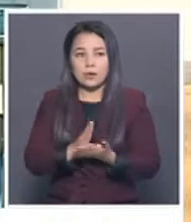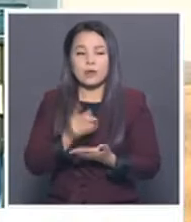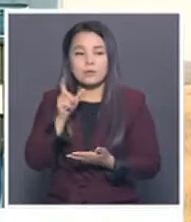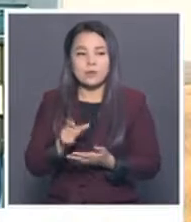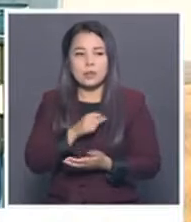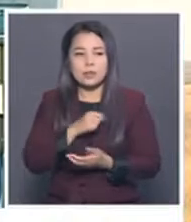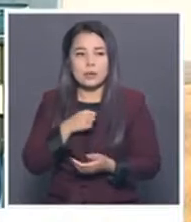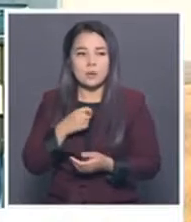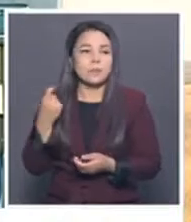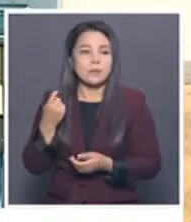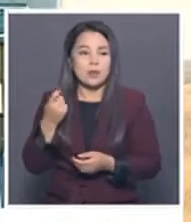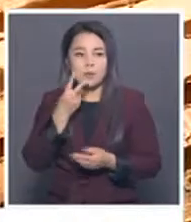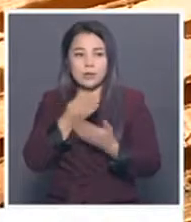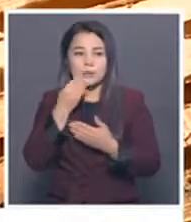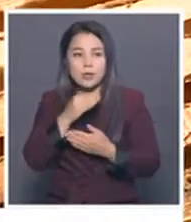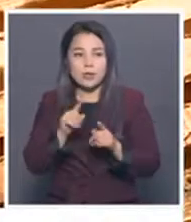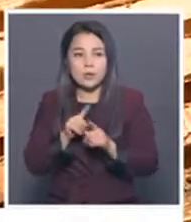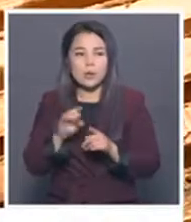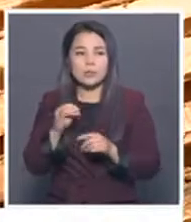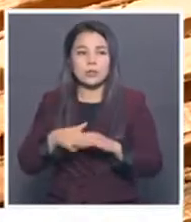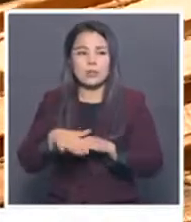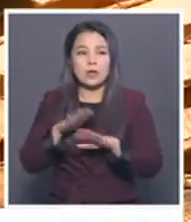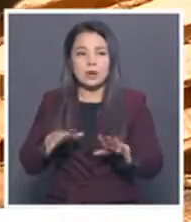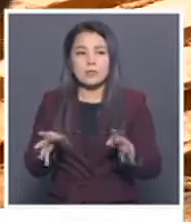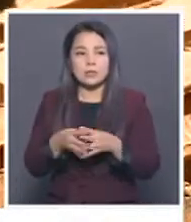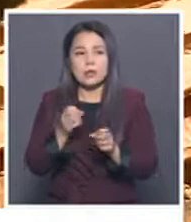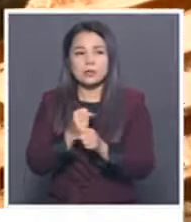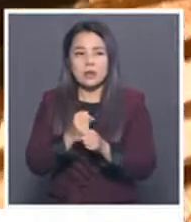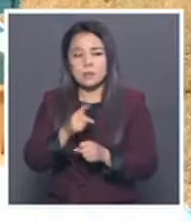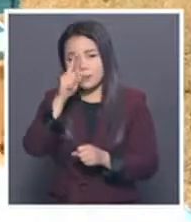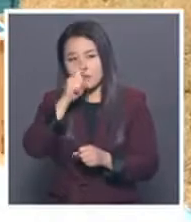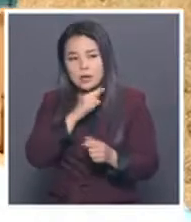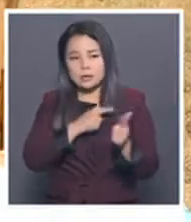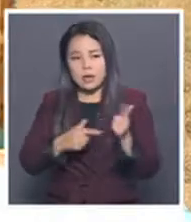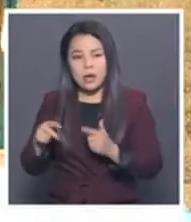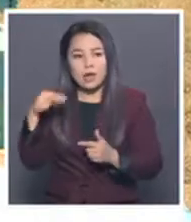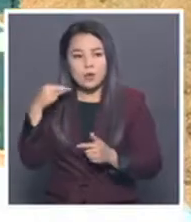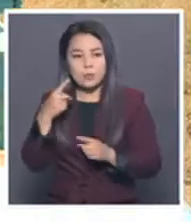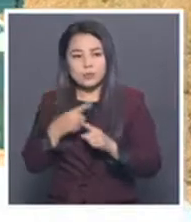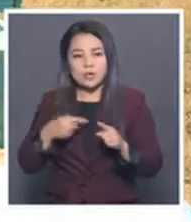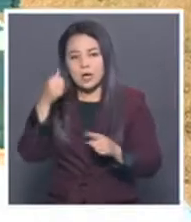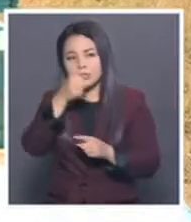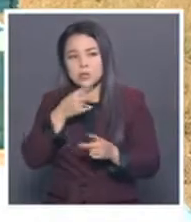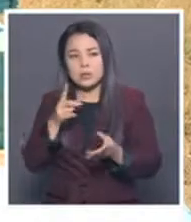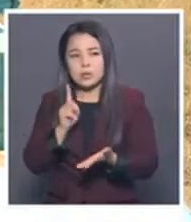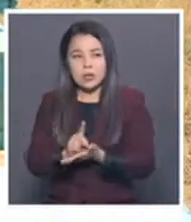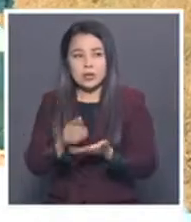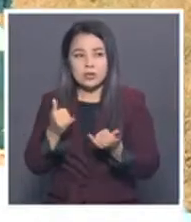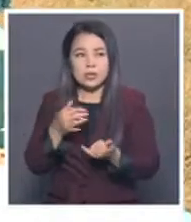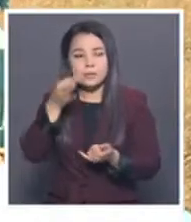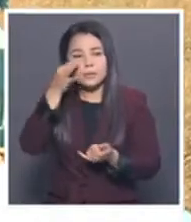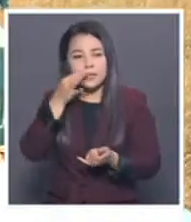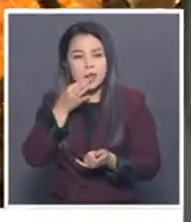Омарташы балдың сапасына ерекше мән береді. Оңтүстік өңірде ара ұясында бал бір айда піссе, Ақтөбеде оған жарты жыл керек. Сондықтан бал